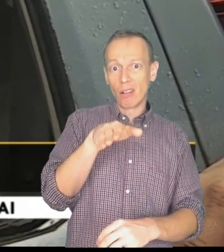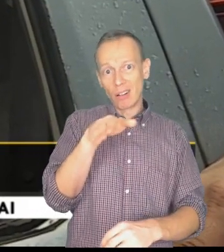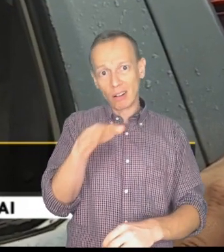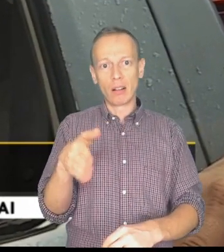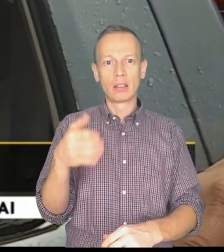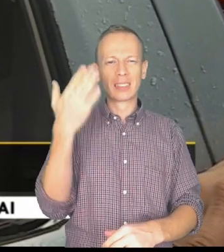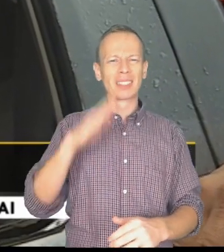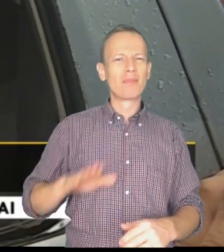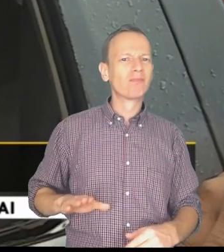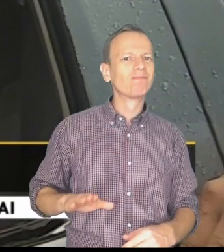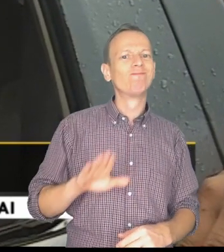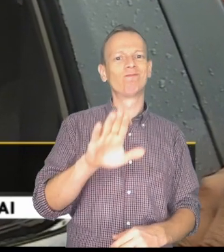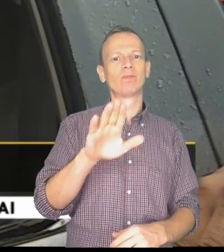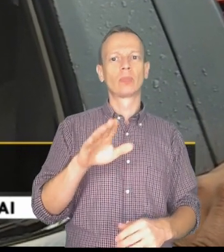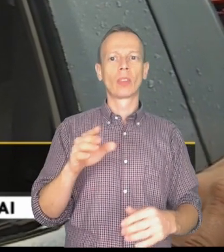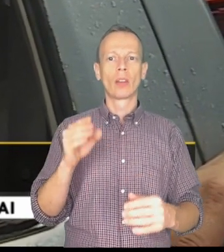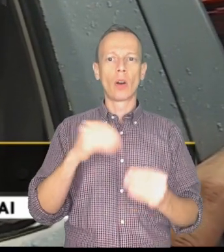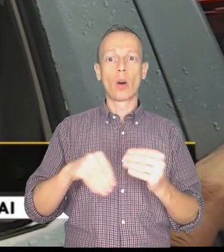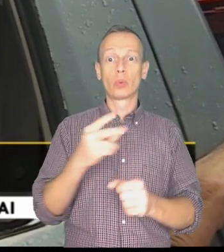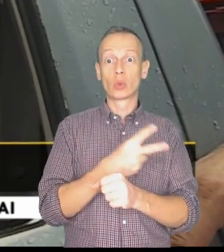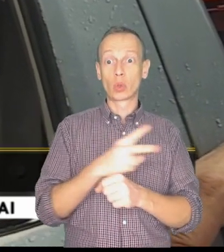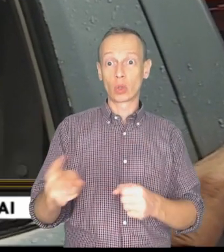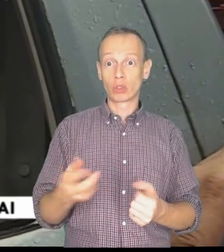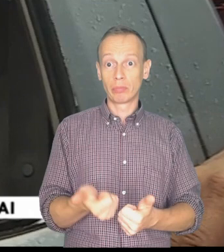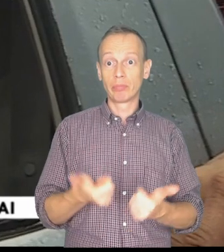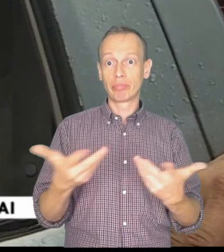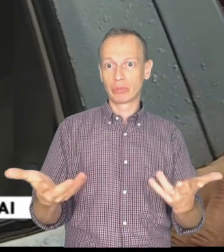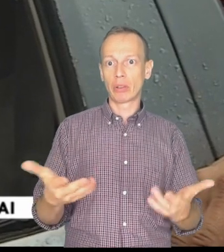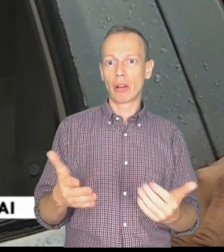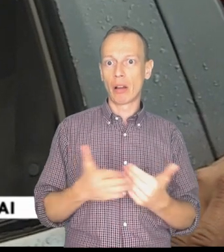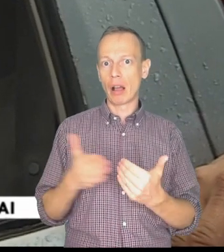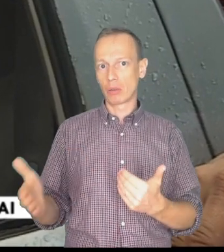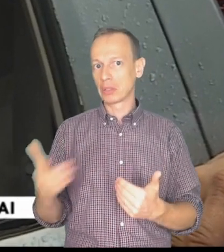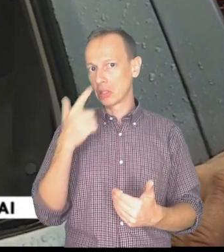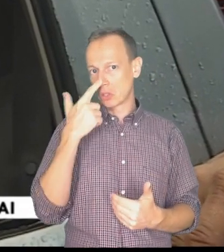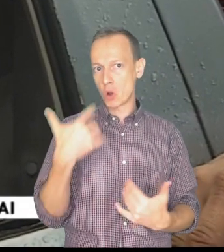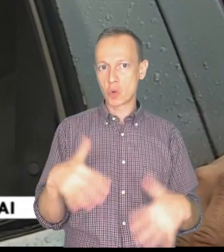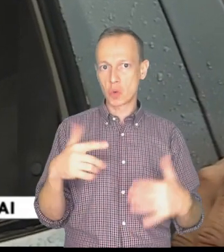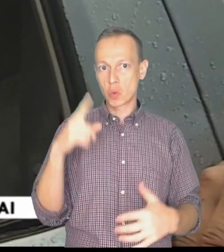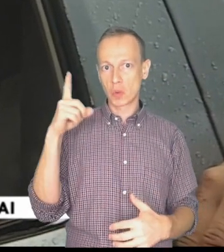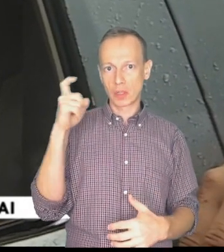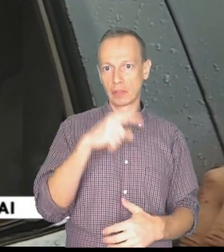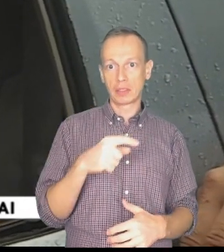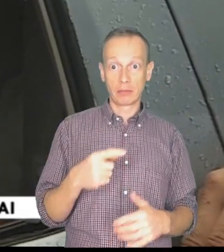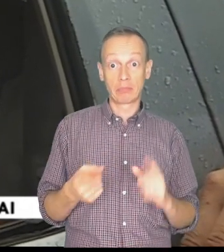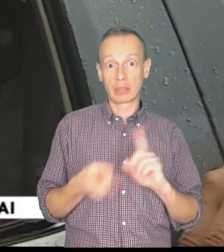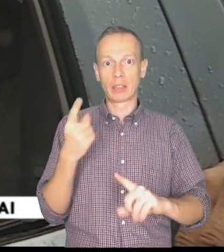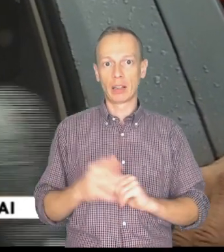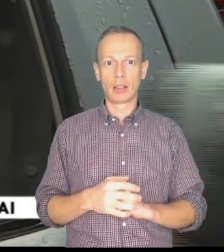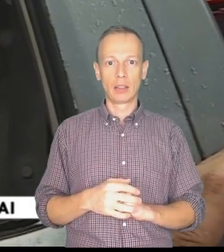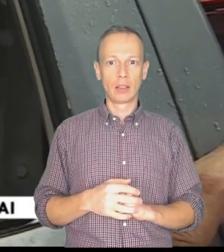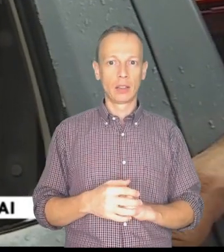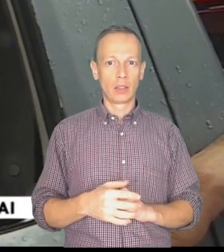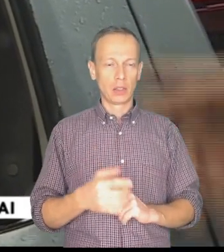Donc quand c'est en pente comme ça, après avec des dangers sur le côté, donc c'est très spécial.